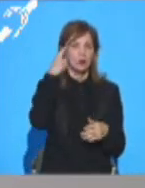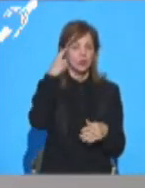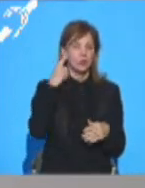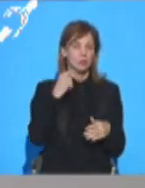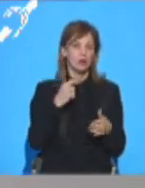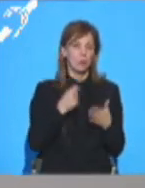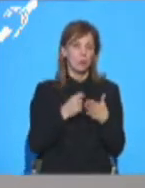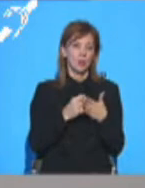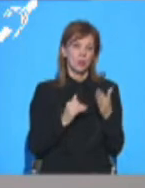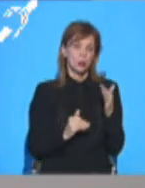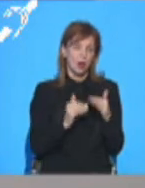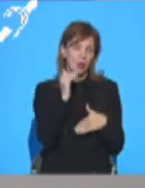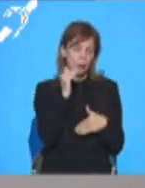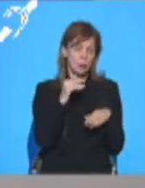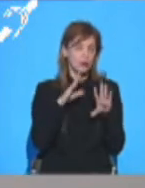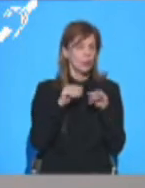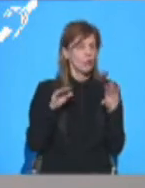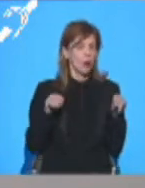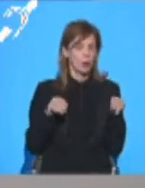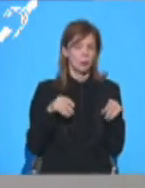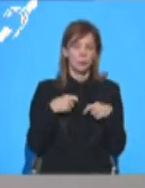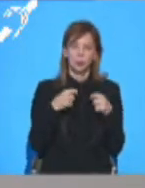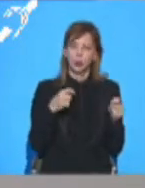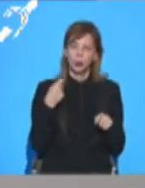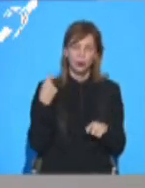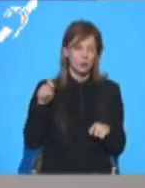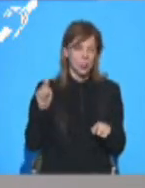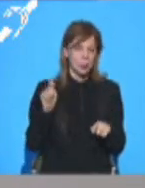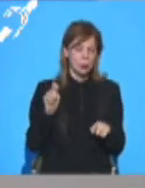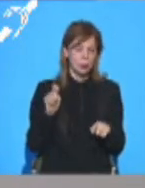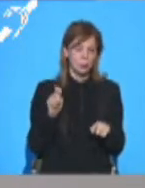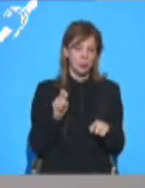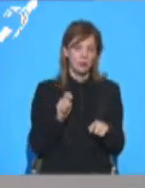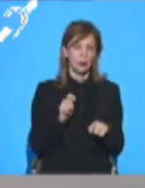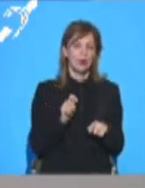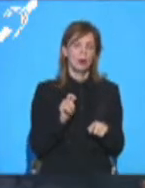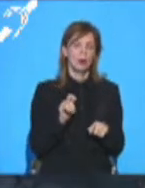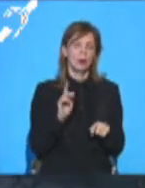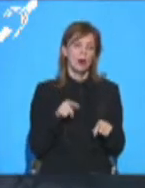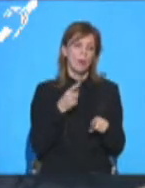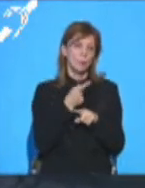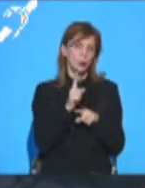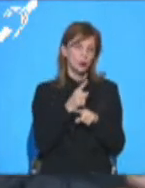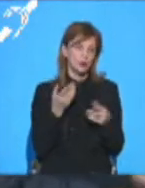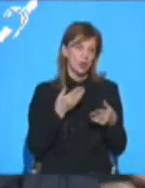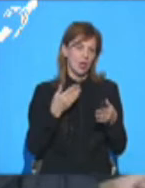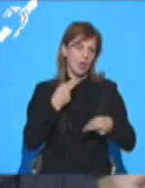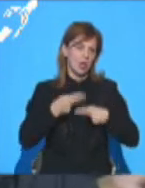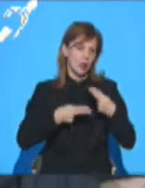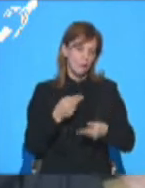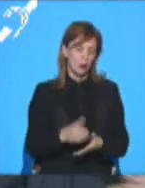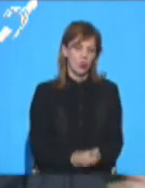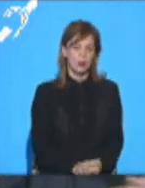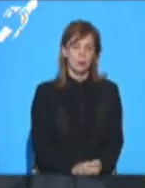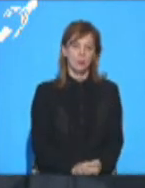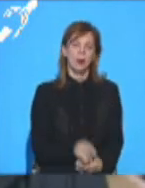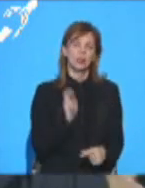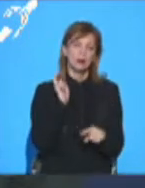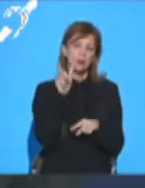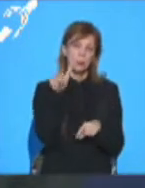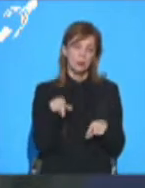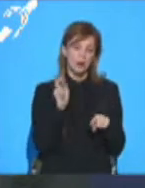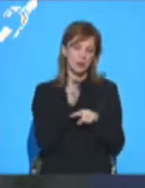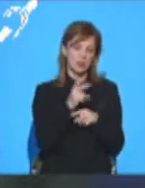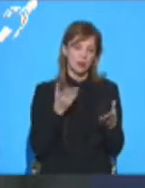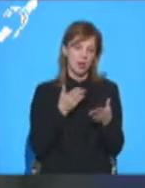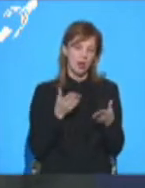prețuri la inputuri sau costurile mărite la produsele pe care fermierii le folosesc în fermele lor. Participanții la dezbatere care